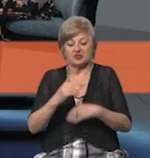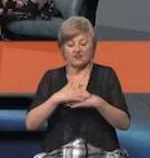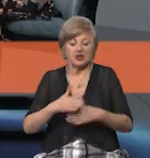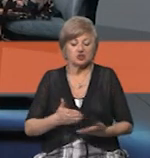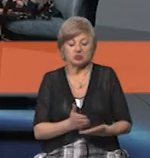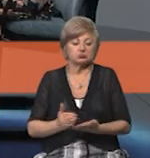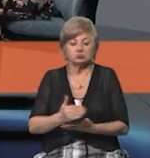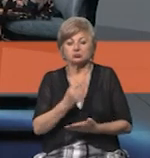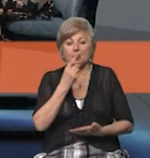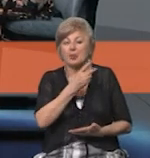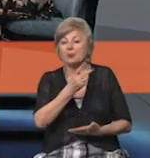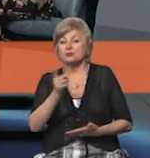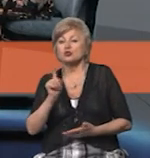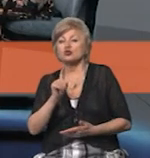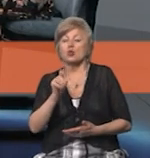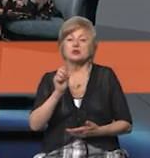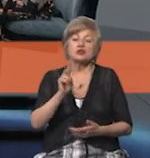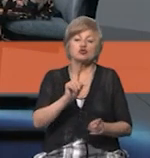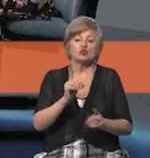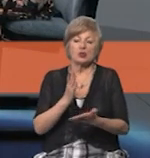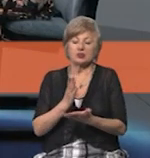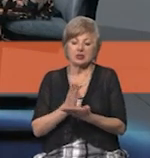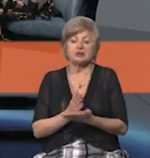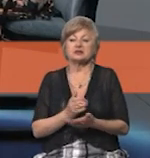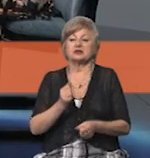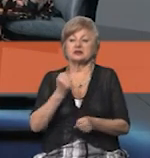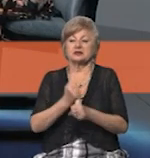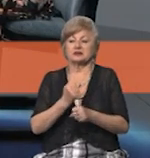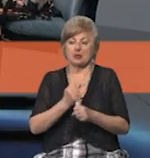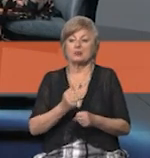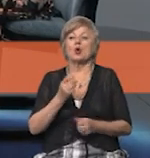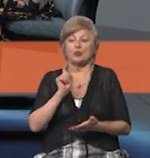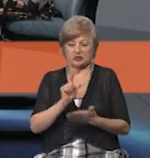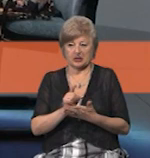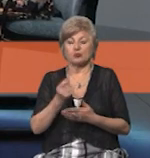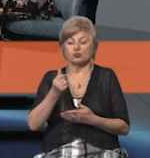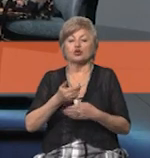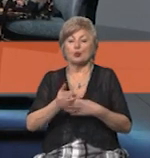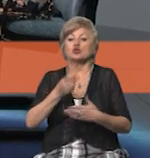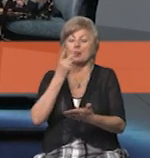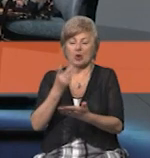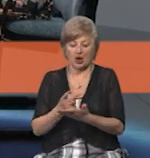подивився, де там, що там буде, які знаки є, і склав таку собі схемку. Ми її покажемо трохи пізніше.